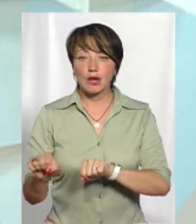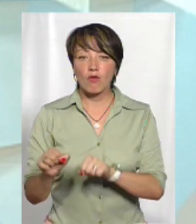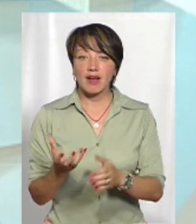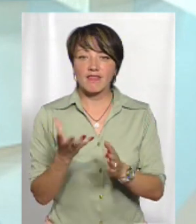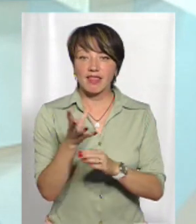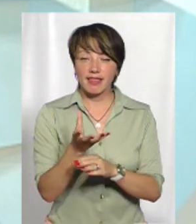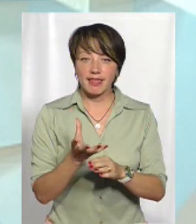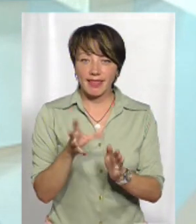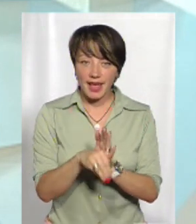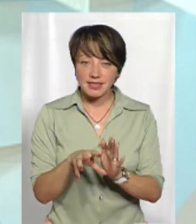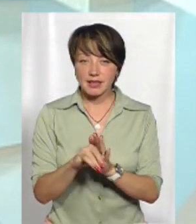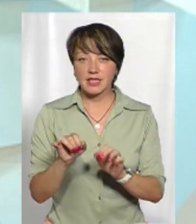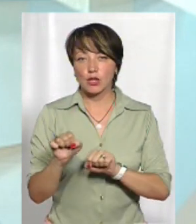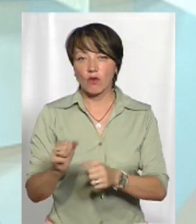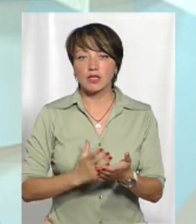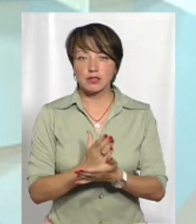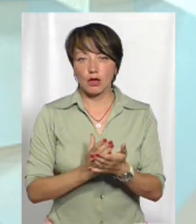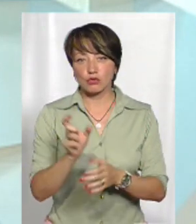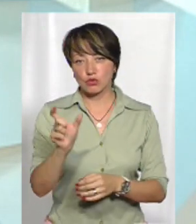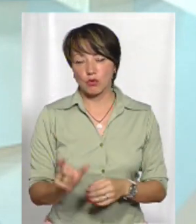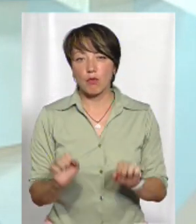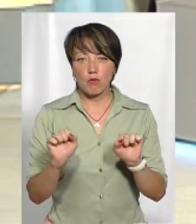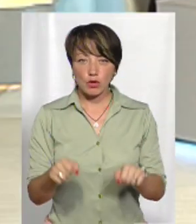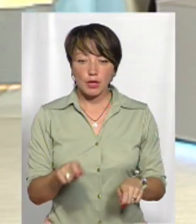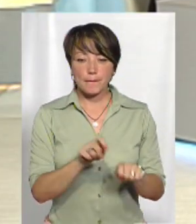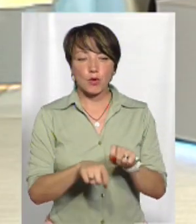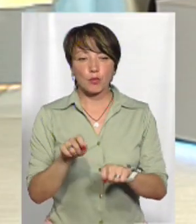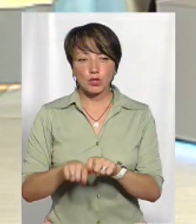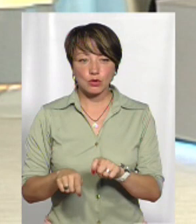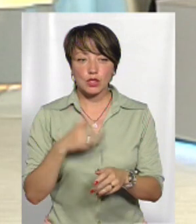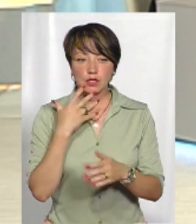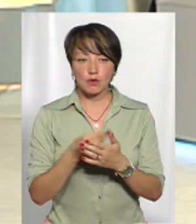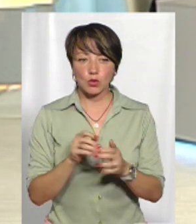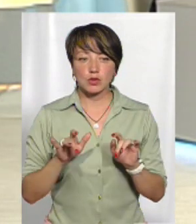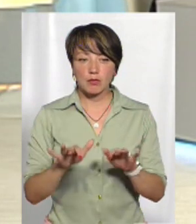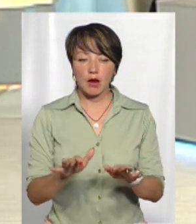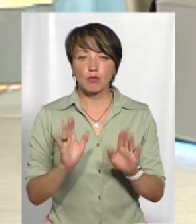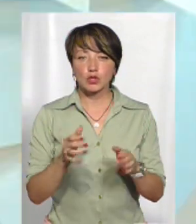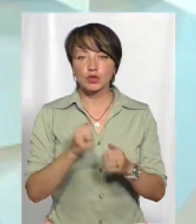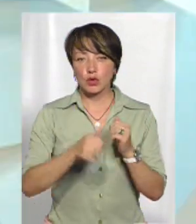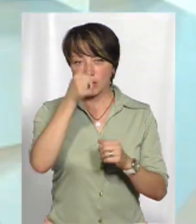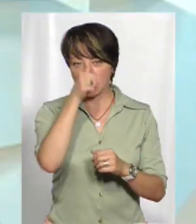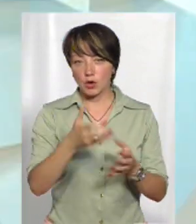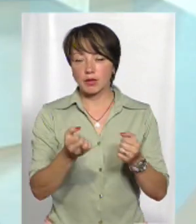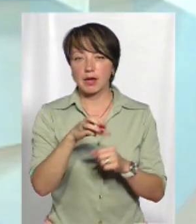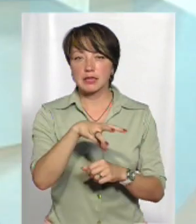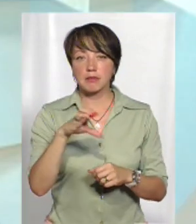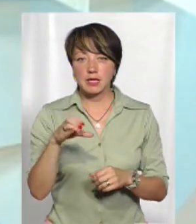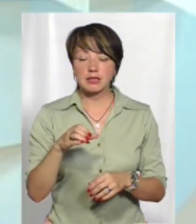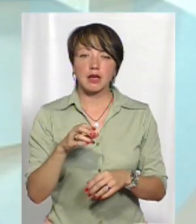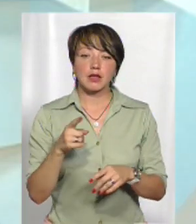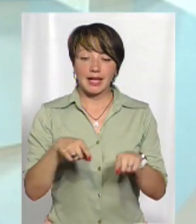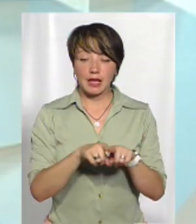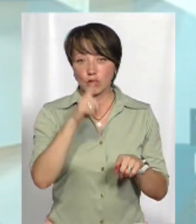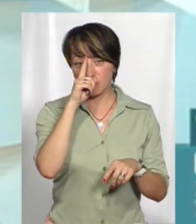внесків роботодавцем та про страховий стаж особи. Можна промоніторити свою справу. Вона буде щомісячно отримувати смс-ку, що